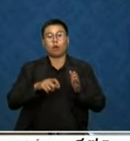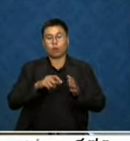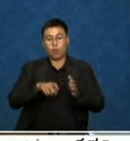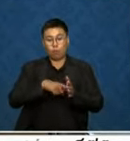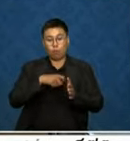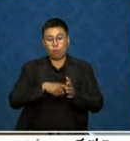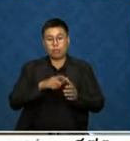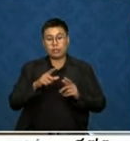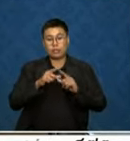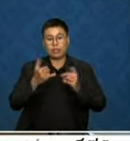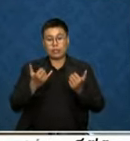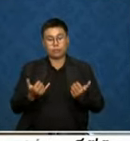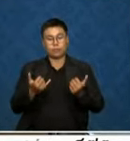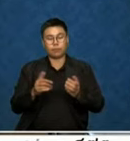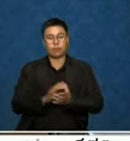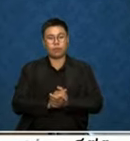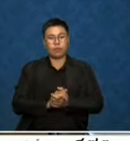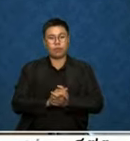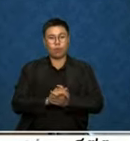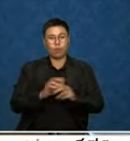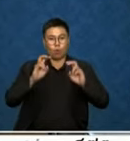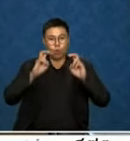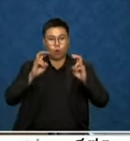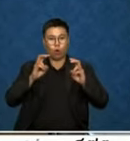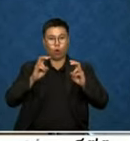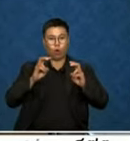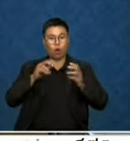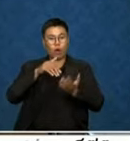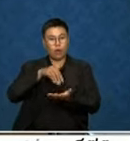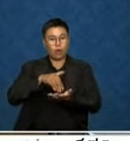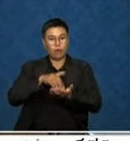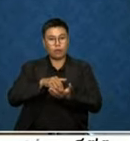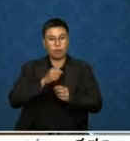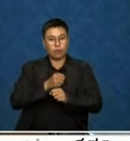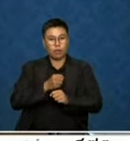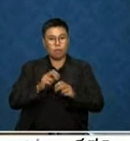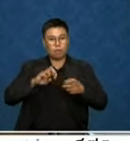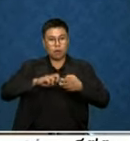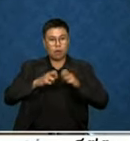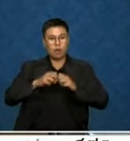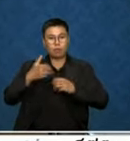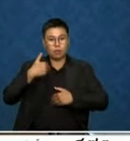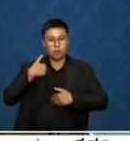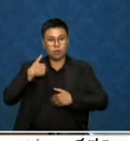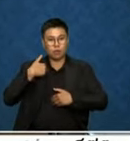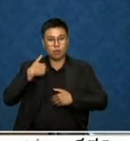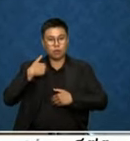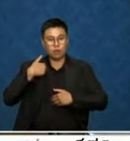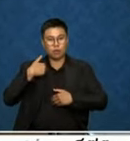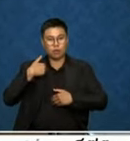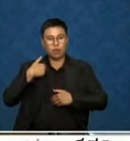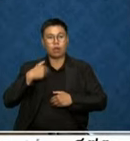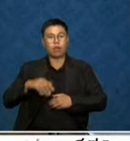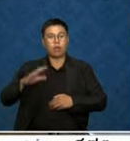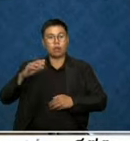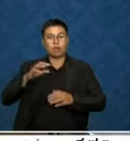ราลองคิดกันดูครับว่าประเด็นหลักของมันที่ทำให้เกิดความเดือดร้อนนี้เกิดจากเจ้าหน้าที่รัฐหรือไม่ในการละ